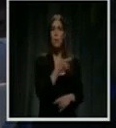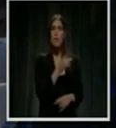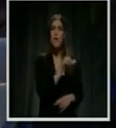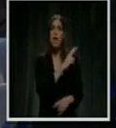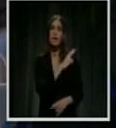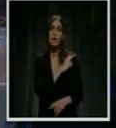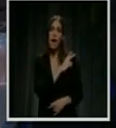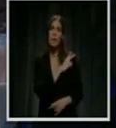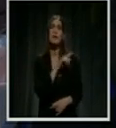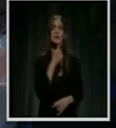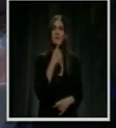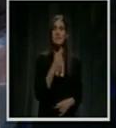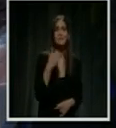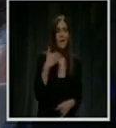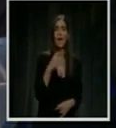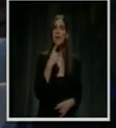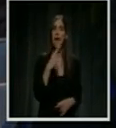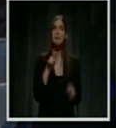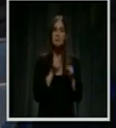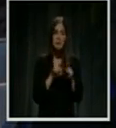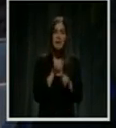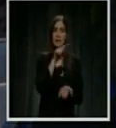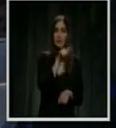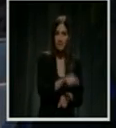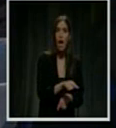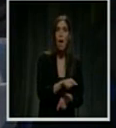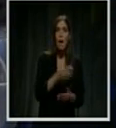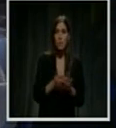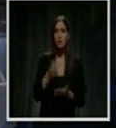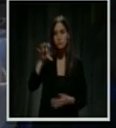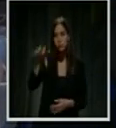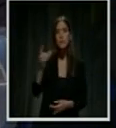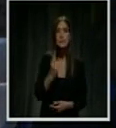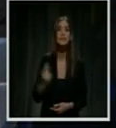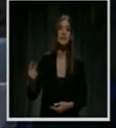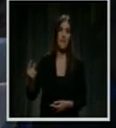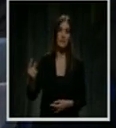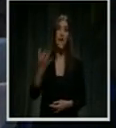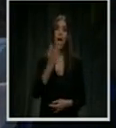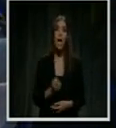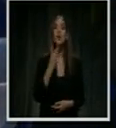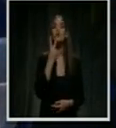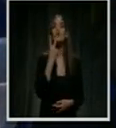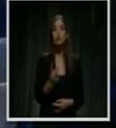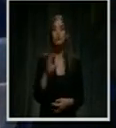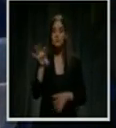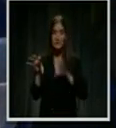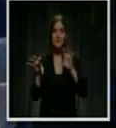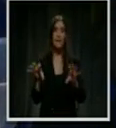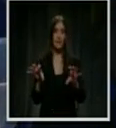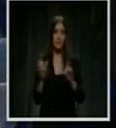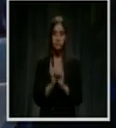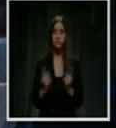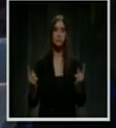Palestinjan hija l-pożizzjoni tagħna għal ħafna snin ta' two state situation li jkun hemm ir-rikonoxximent taż-żewġ